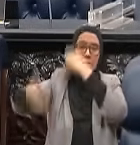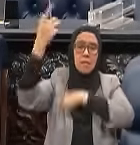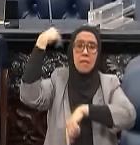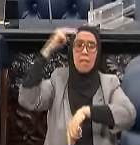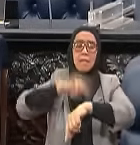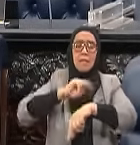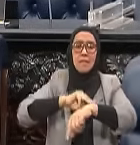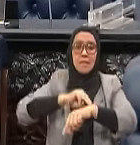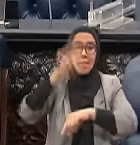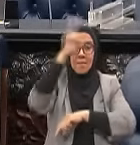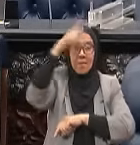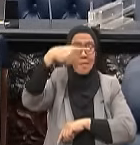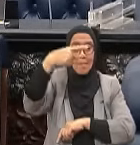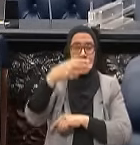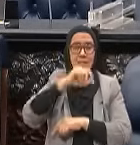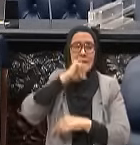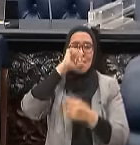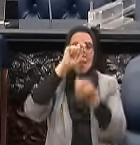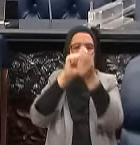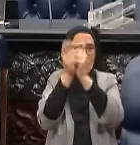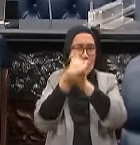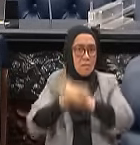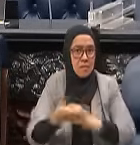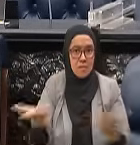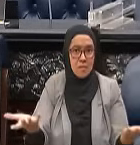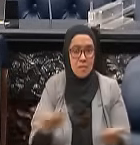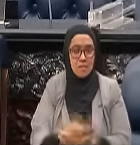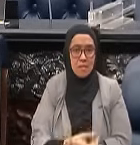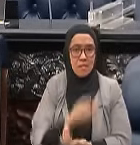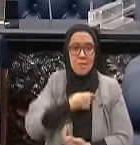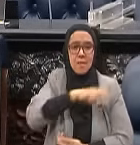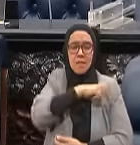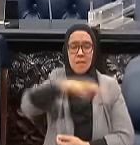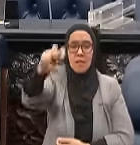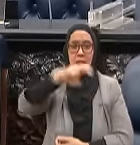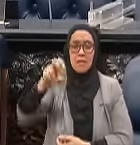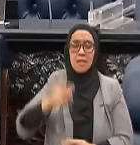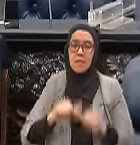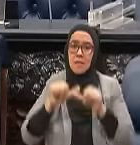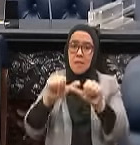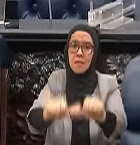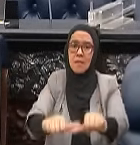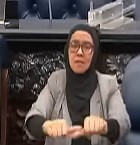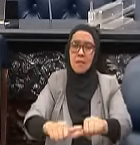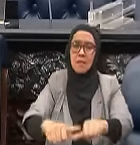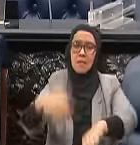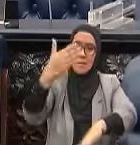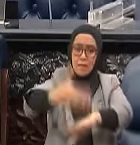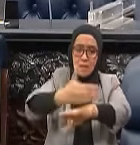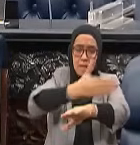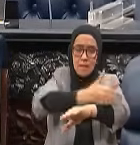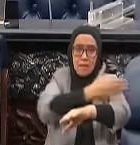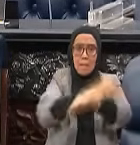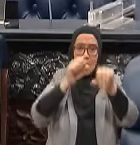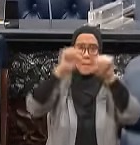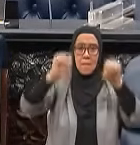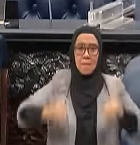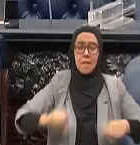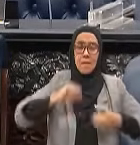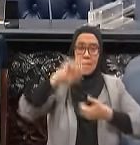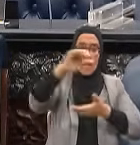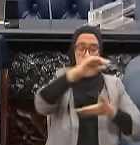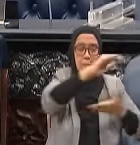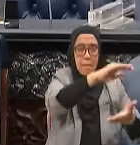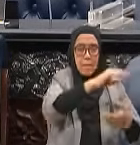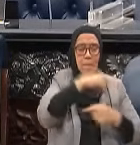memindahkanya Kementerian pengangkut akan terus menambah baik sistem penyampaian terima tanya telah dilaksanakan ke atas proses